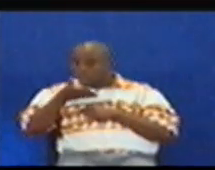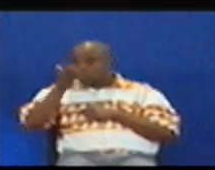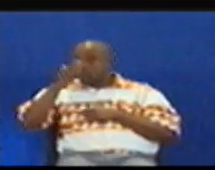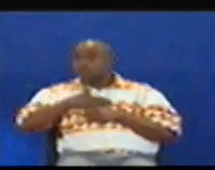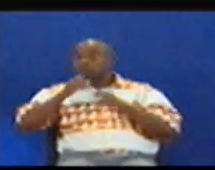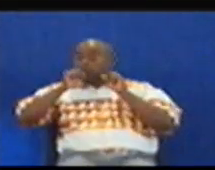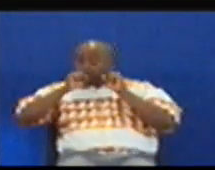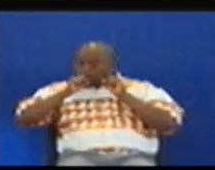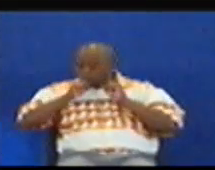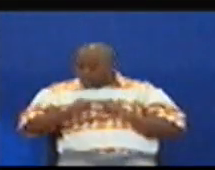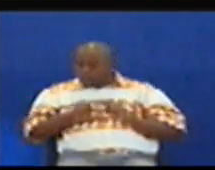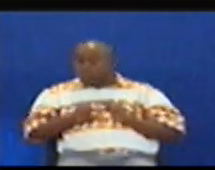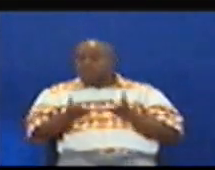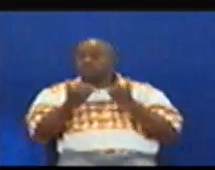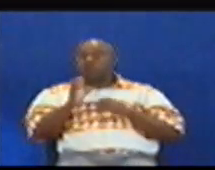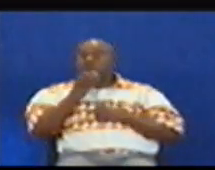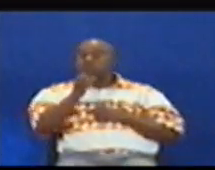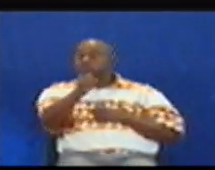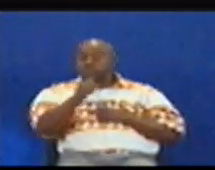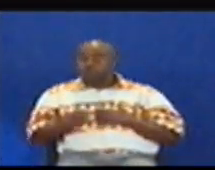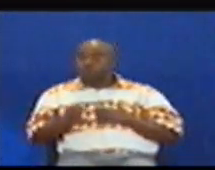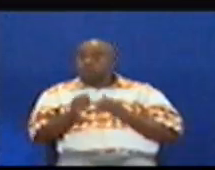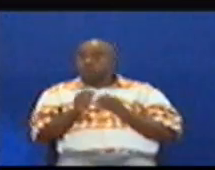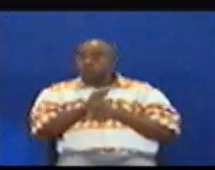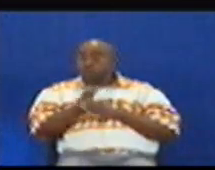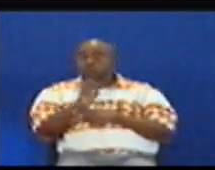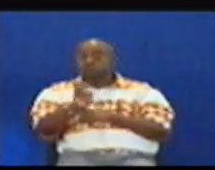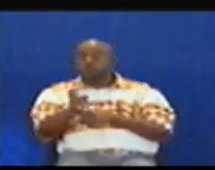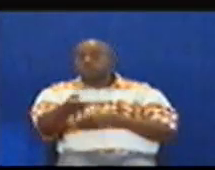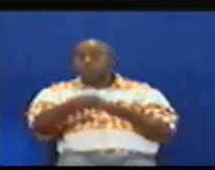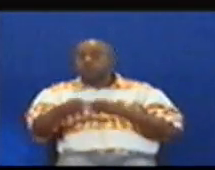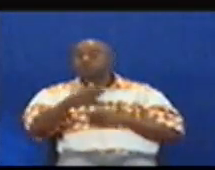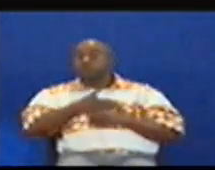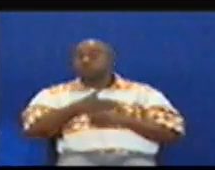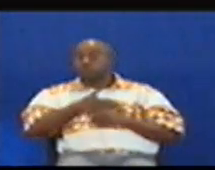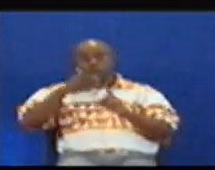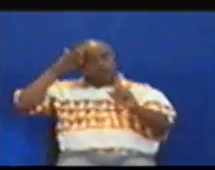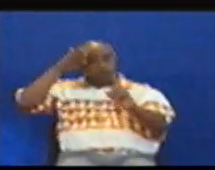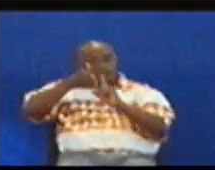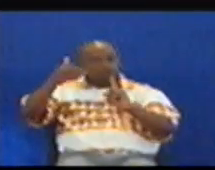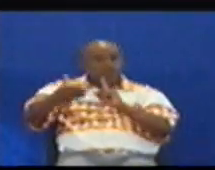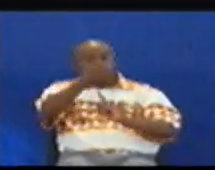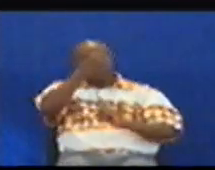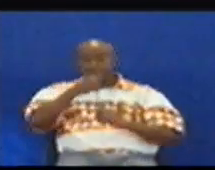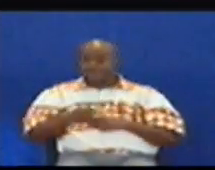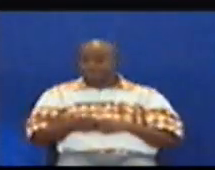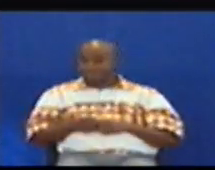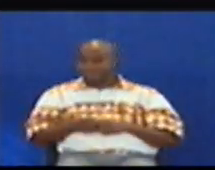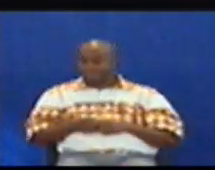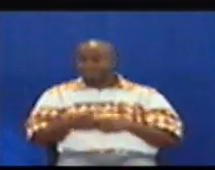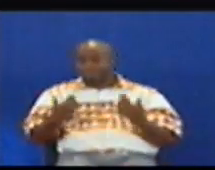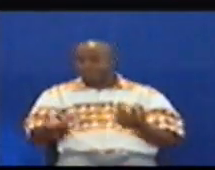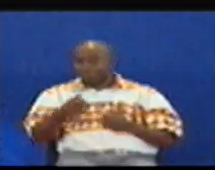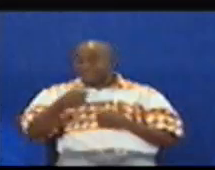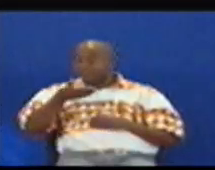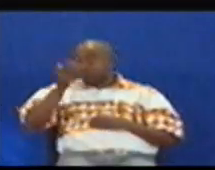tahadhari zote katika kuhakikisha kwamba tunaulinda uchumi wa nchi yetu ili kusudi tuweze kufanikiwa. Mheshimiwa Spika, nataka nikuhakikishie